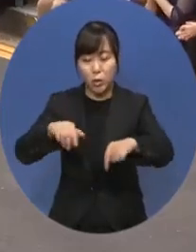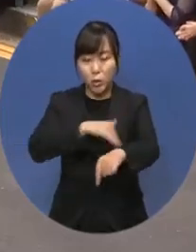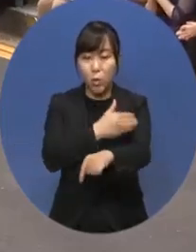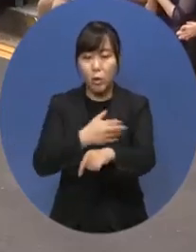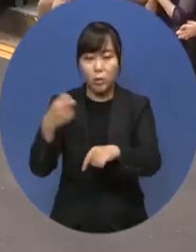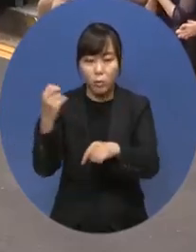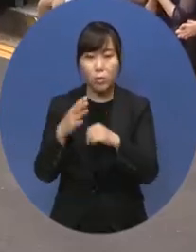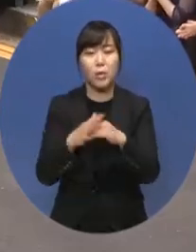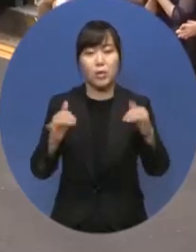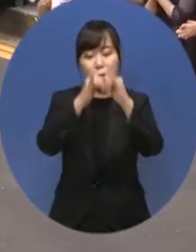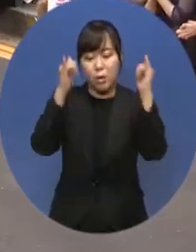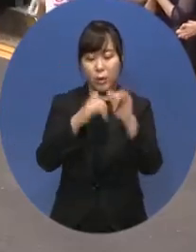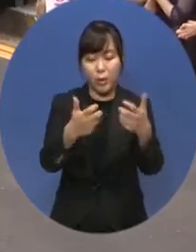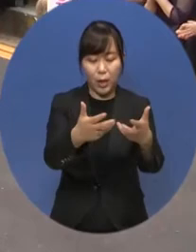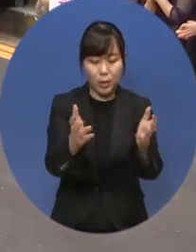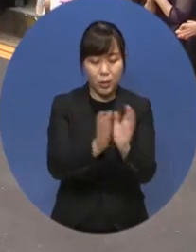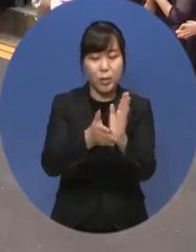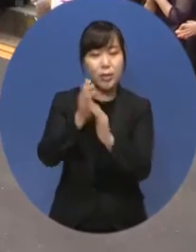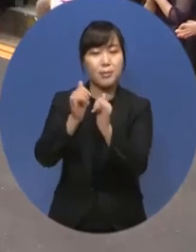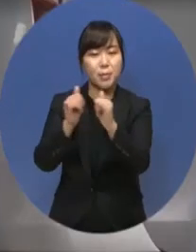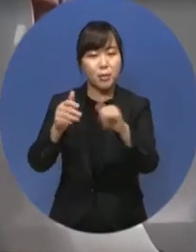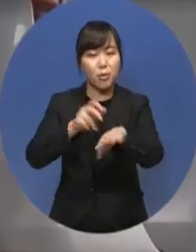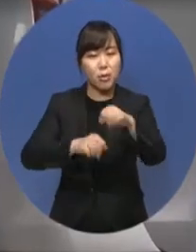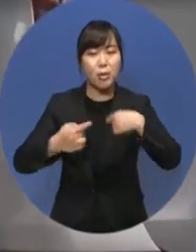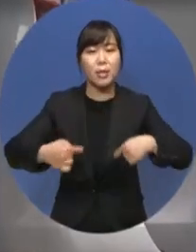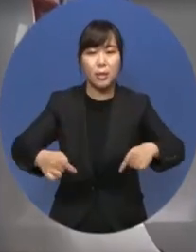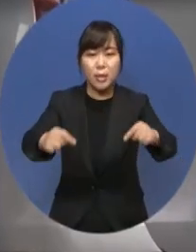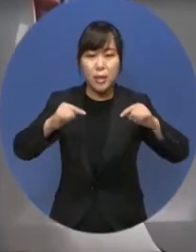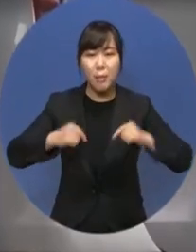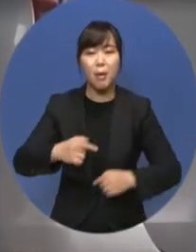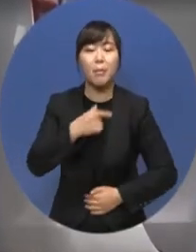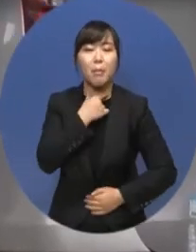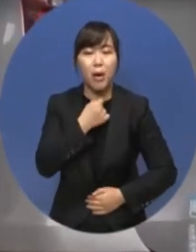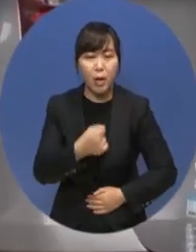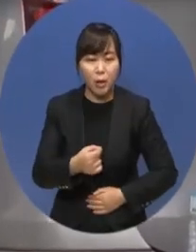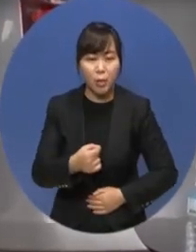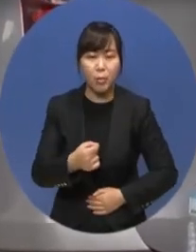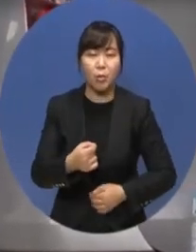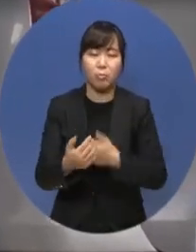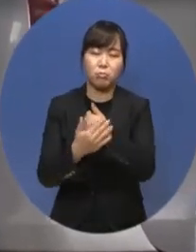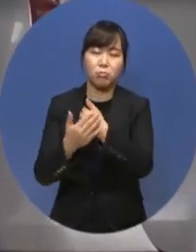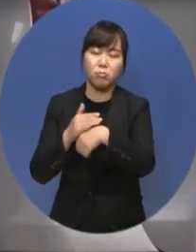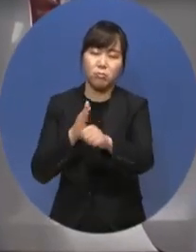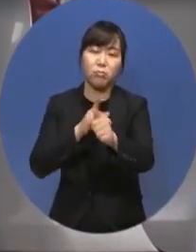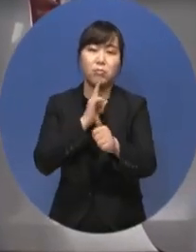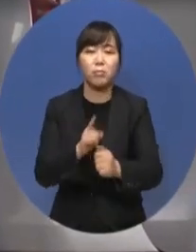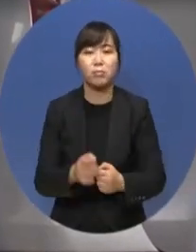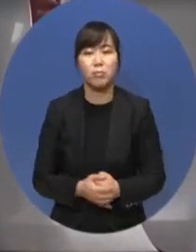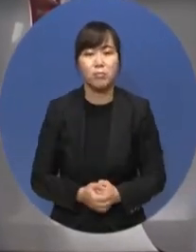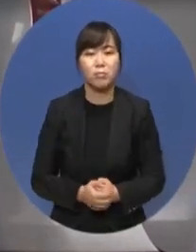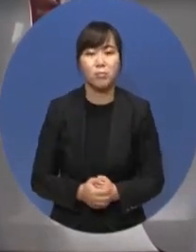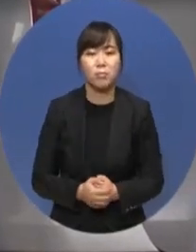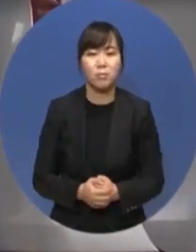그리고 사회단체와 시민의 적극적인 참여를 바라고 성원을 촉구했습니다.